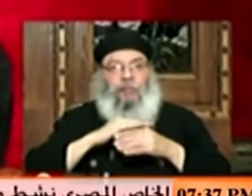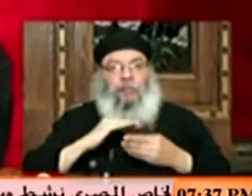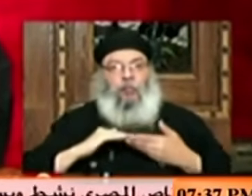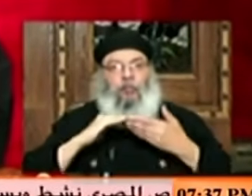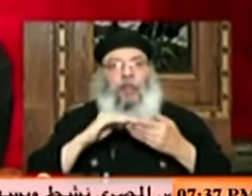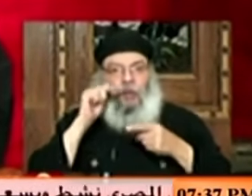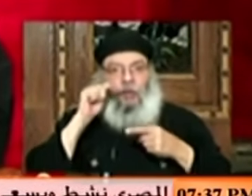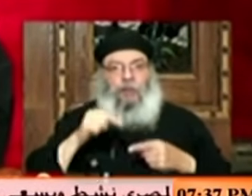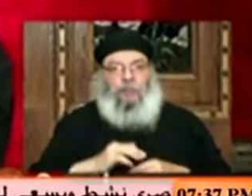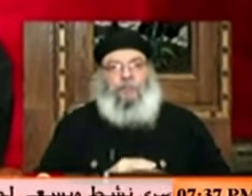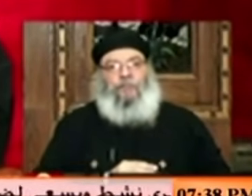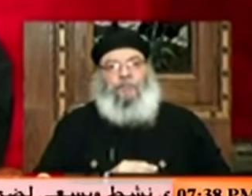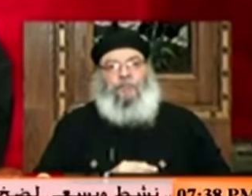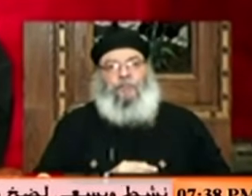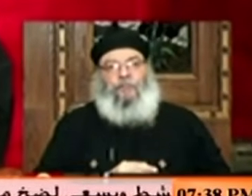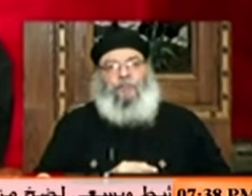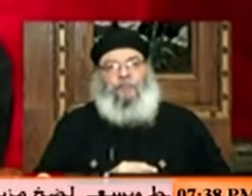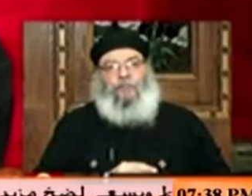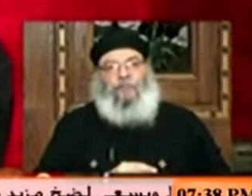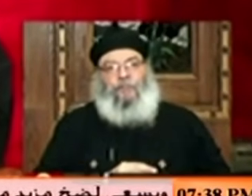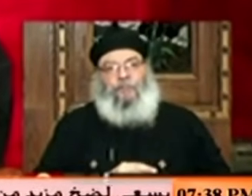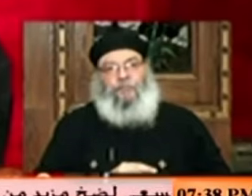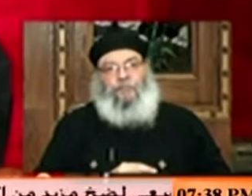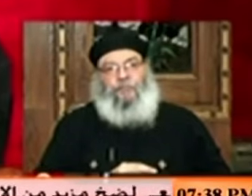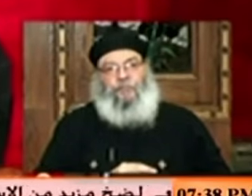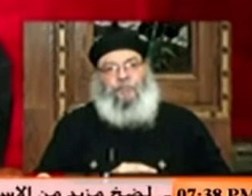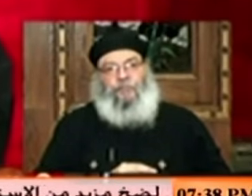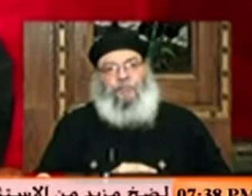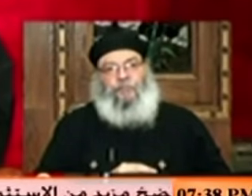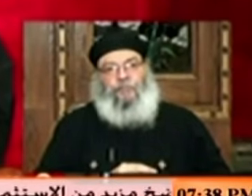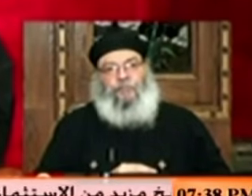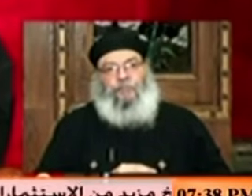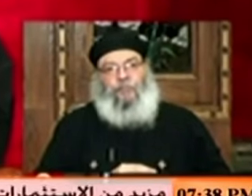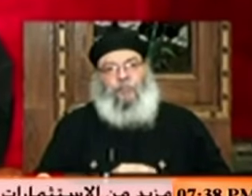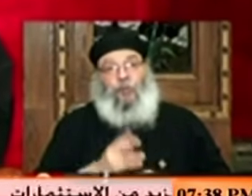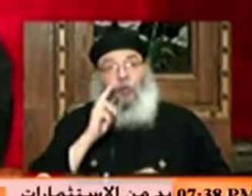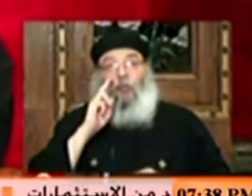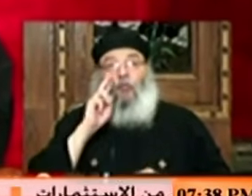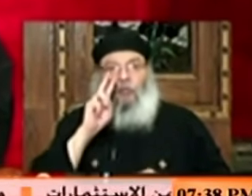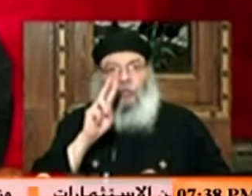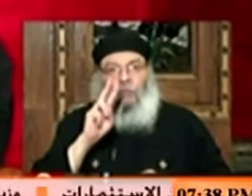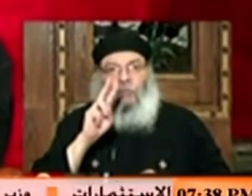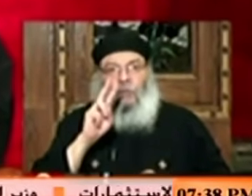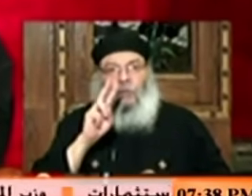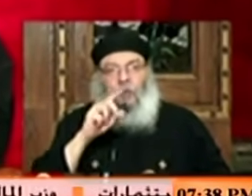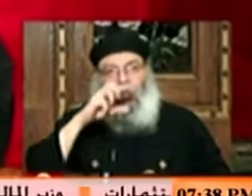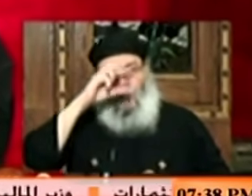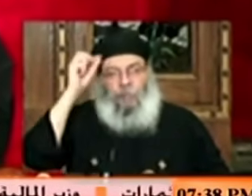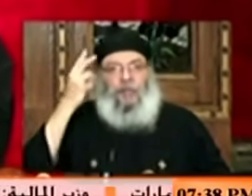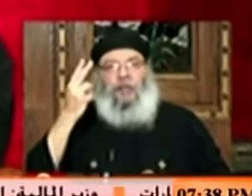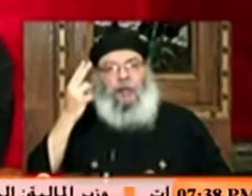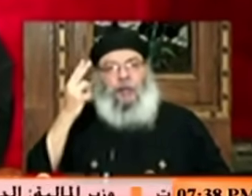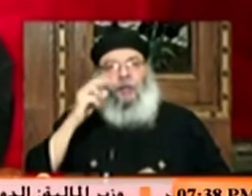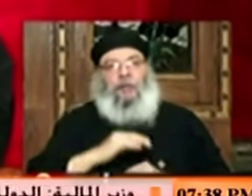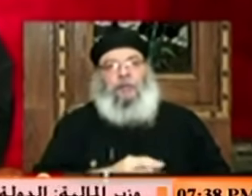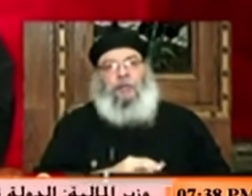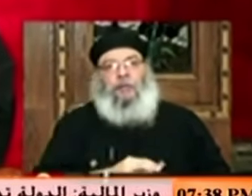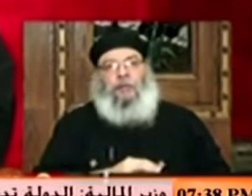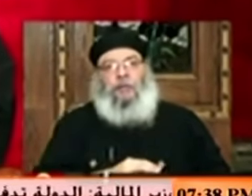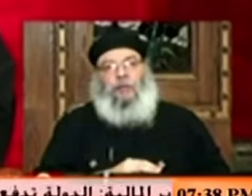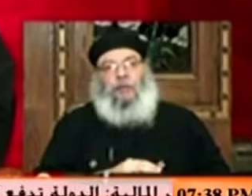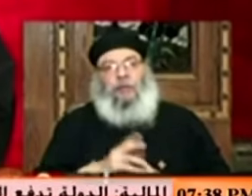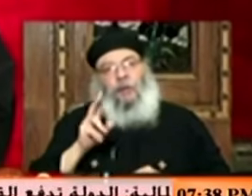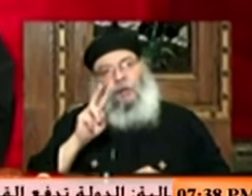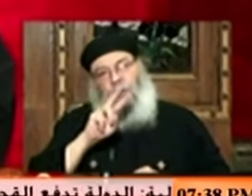دي من خلال العمل ده وحط قدامك المثالين بتوع المعجزتين دول